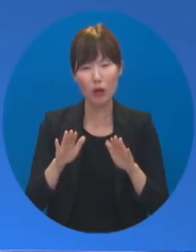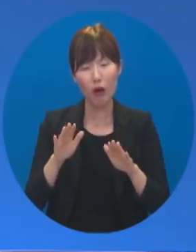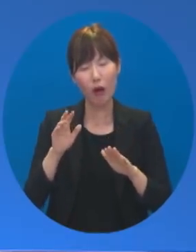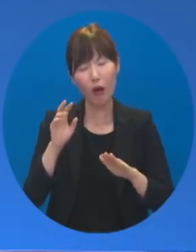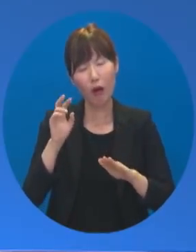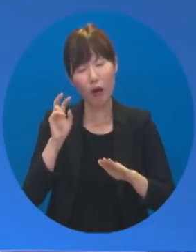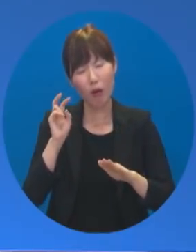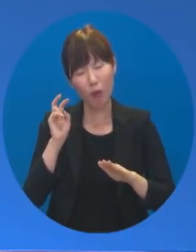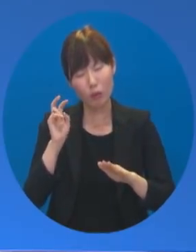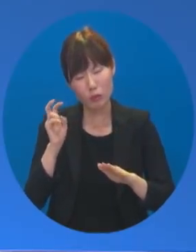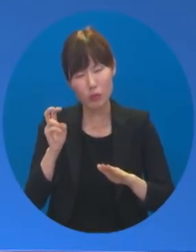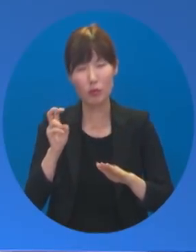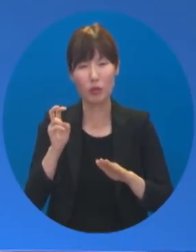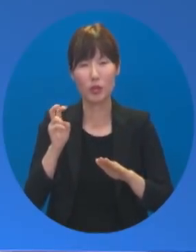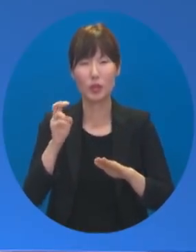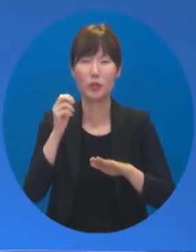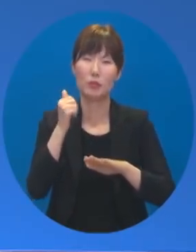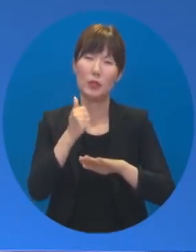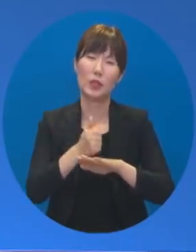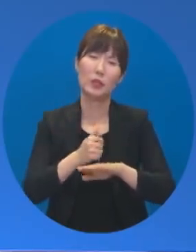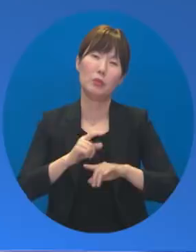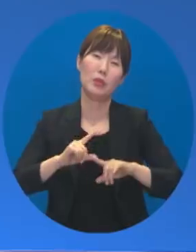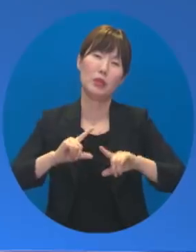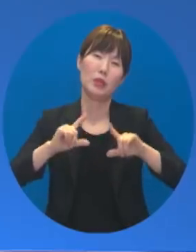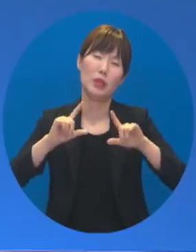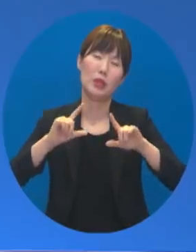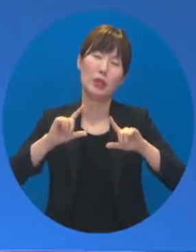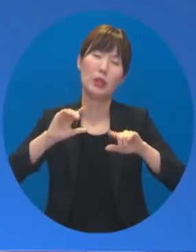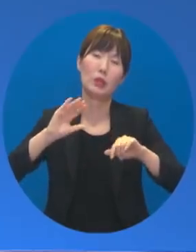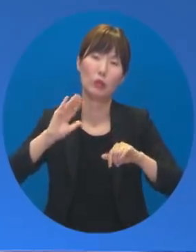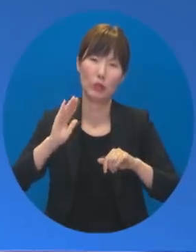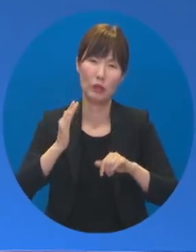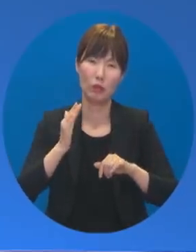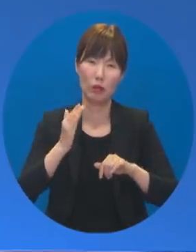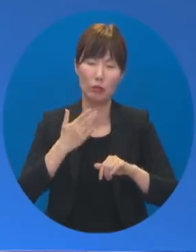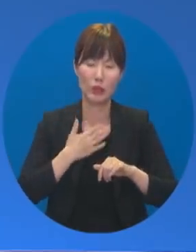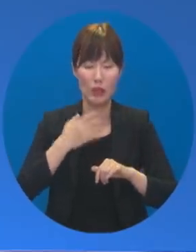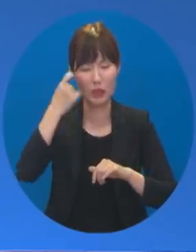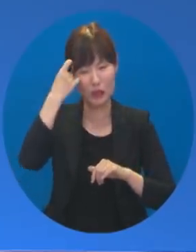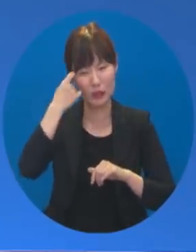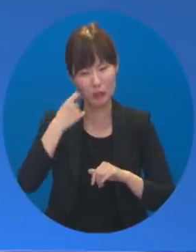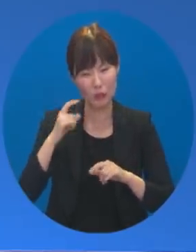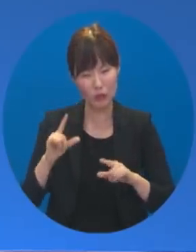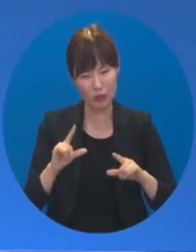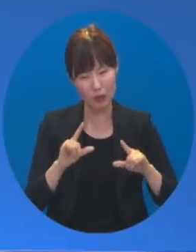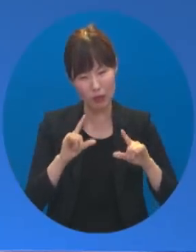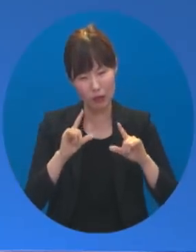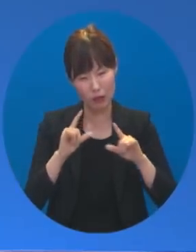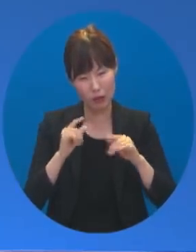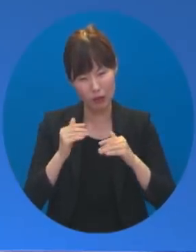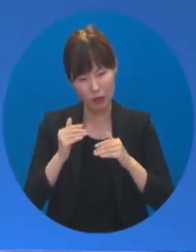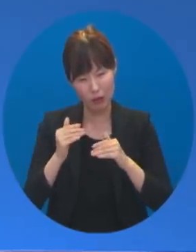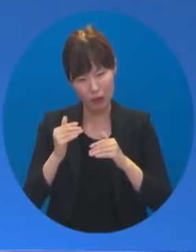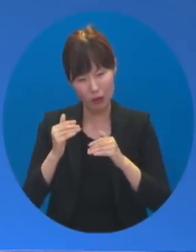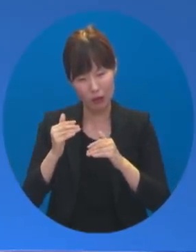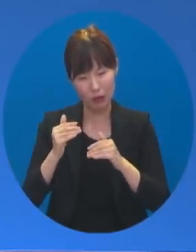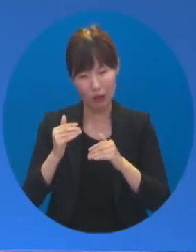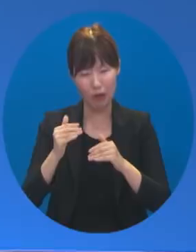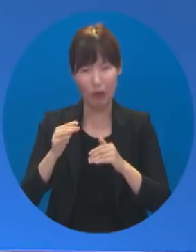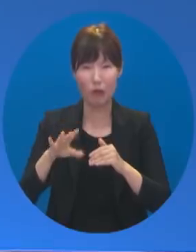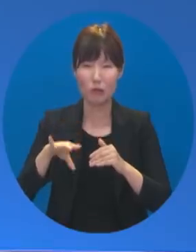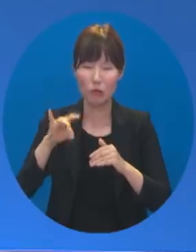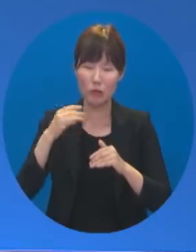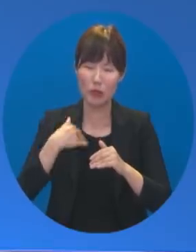거를 사실 매일 그렇게 느끼며 살다 보니까 그것이 처음에 너무 원망스럽고 슬프기만